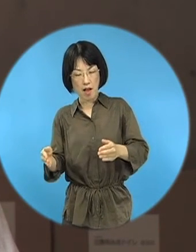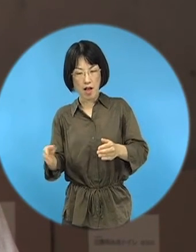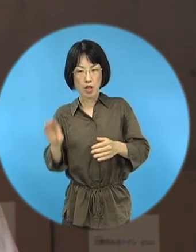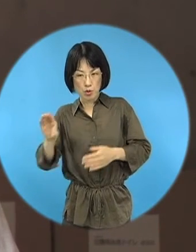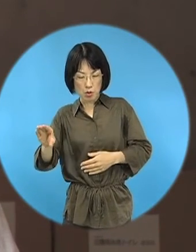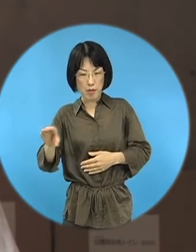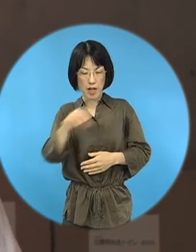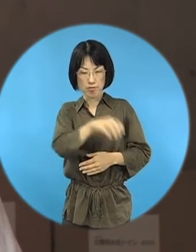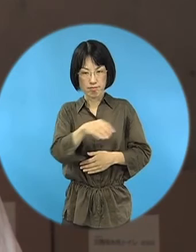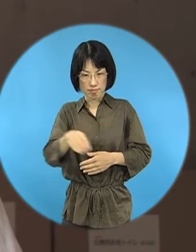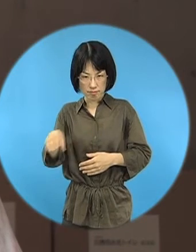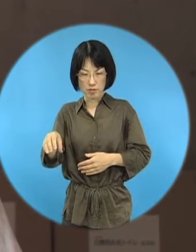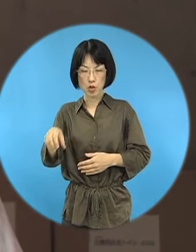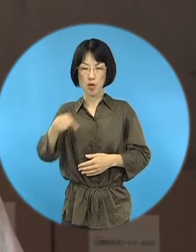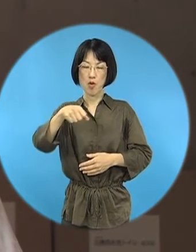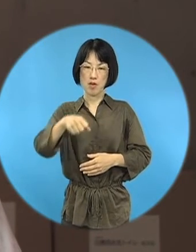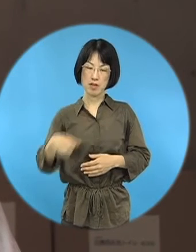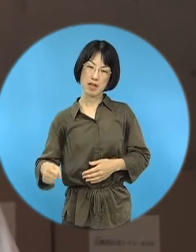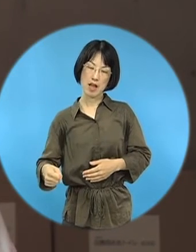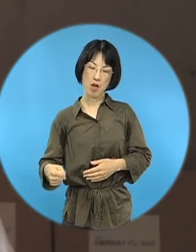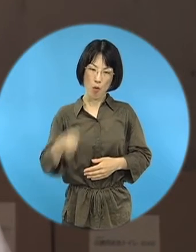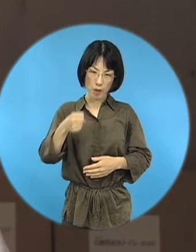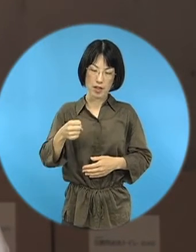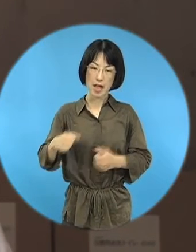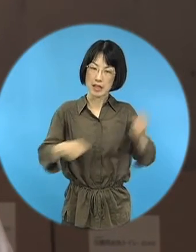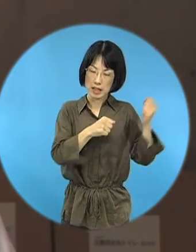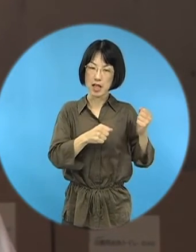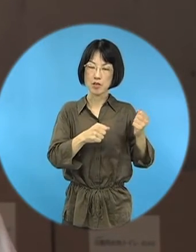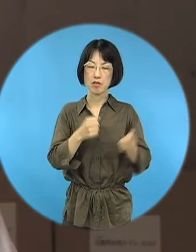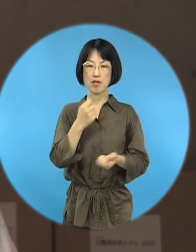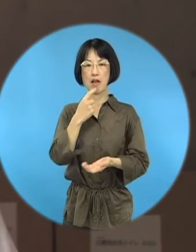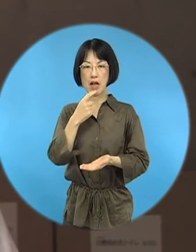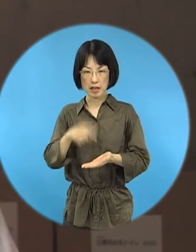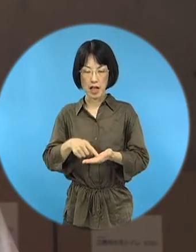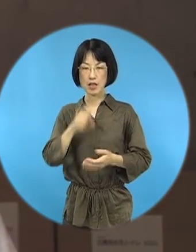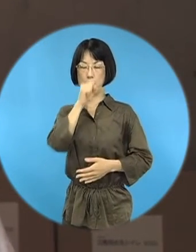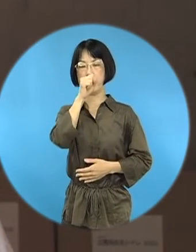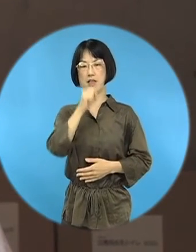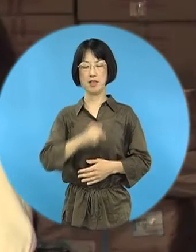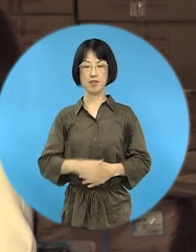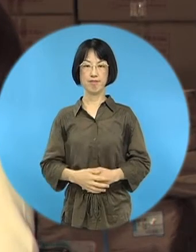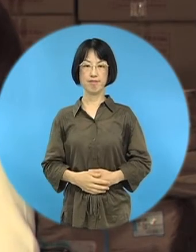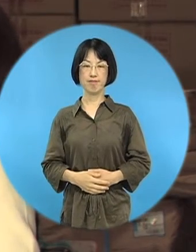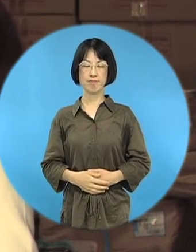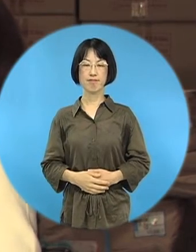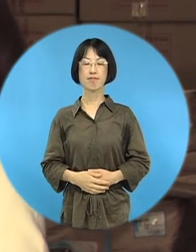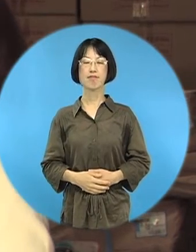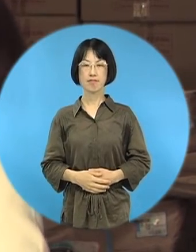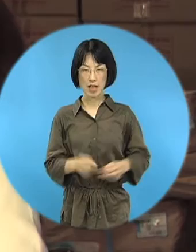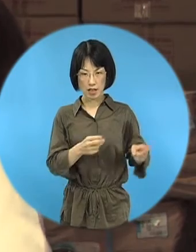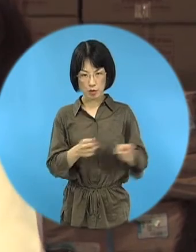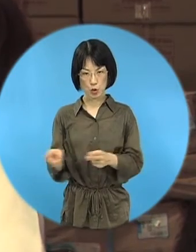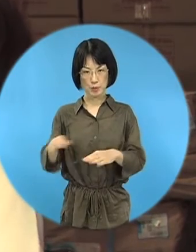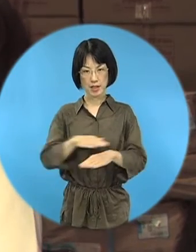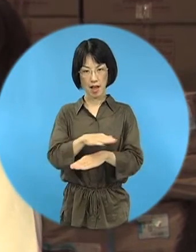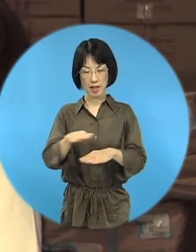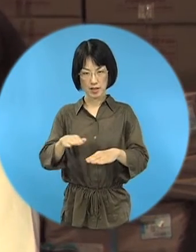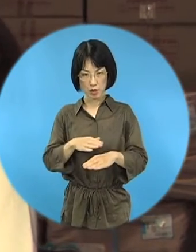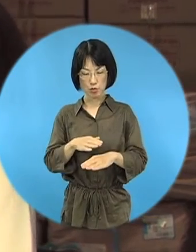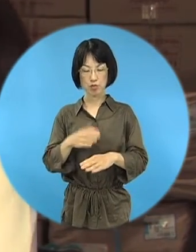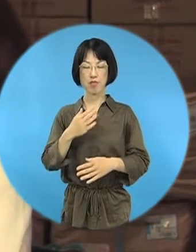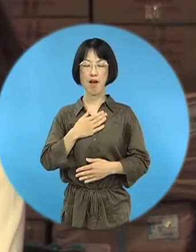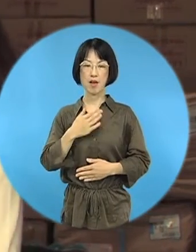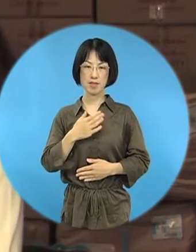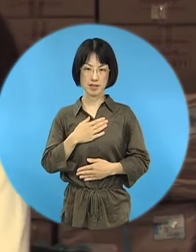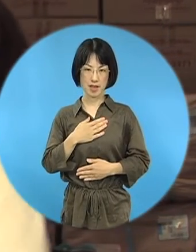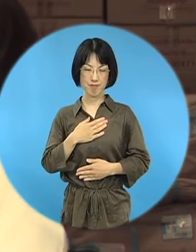中などに入れて、とっさの時に取り出ししやすいように、置いておくと良いでしょう。 何事も備えが大切だということが